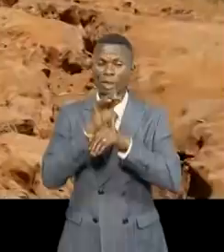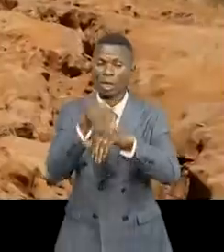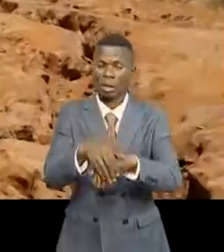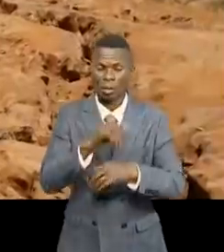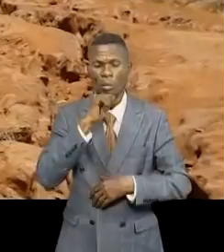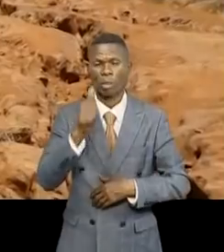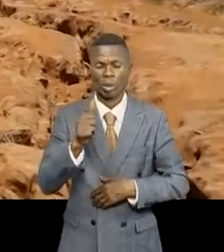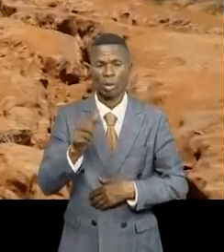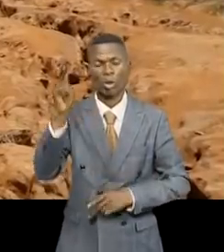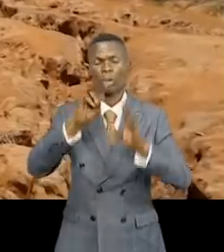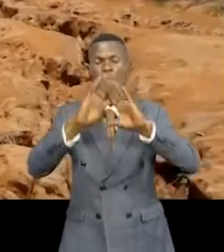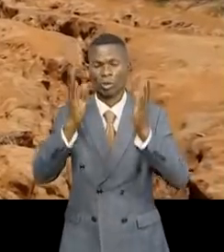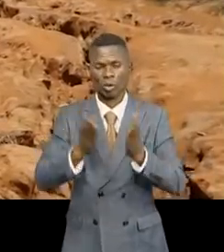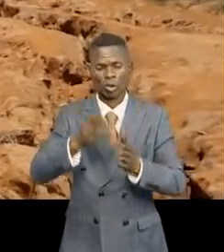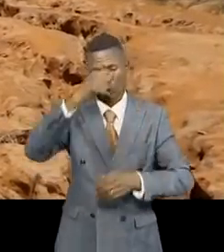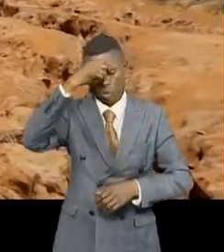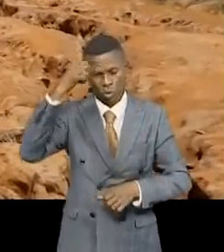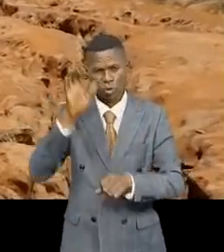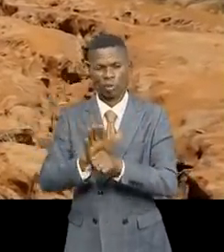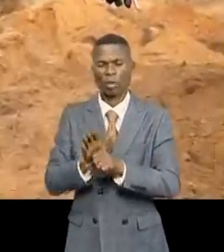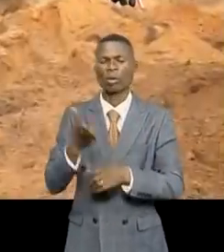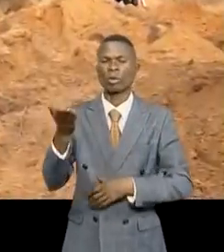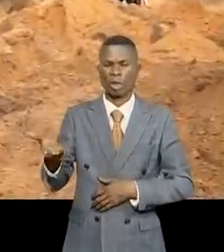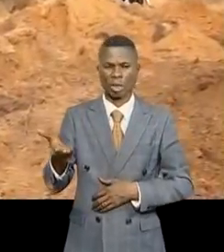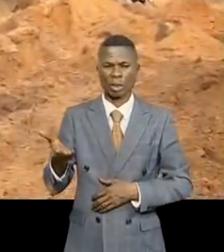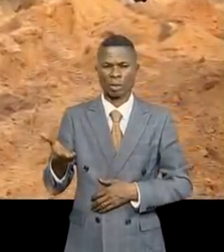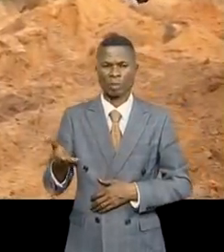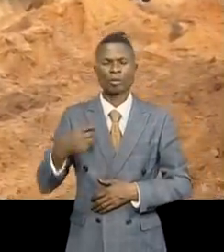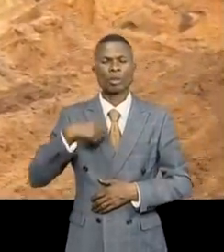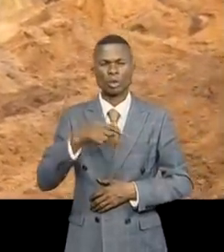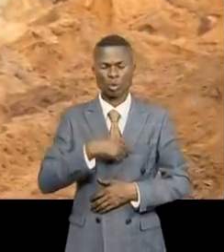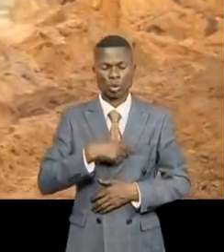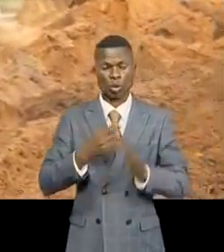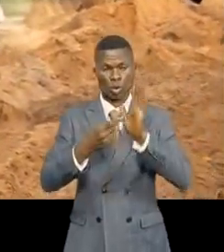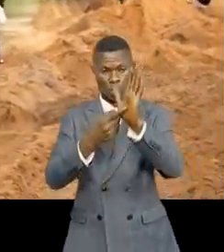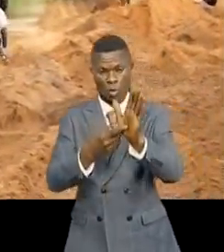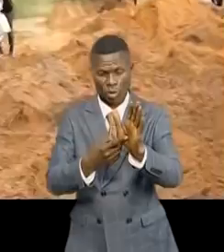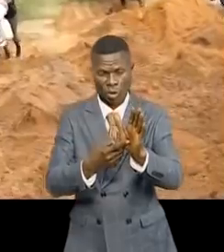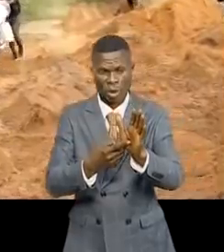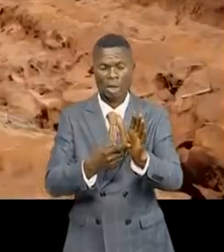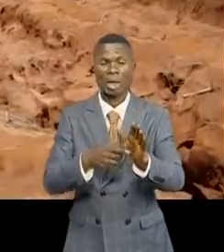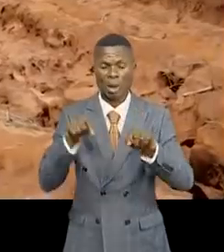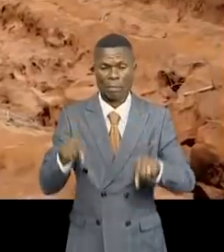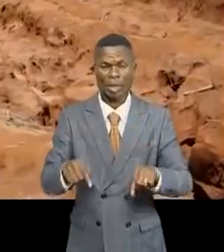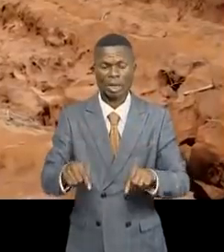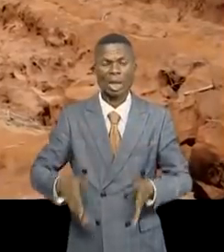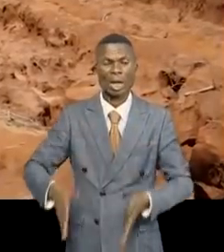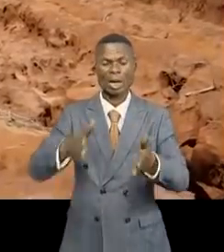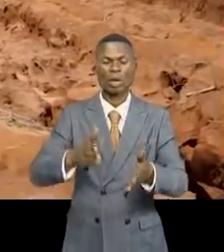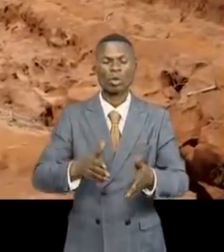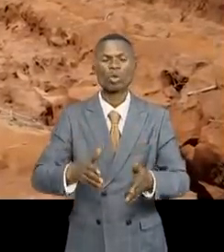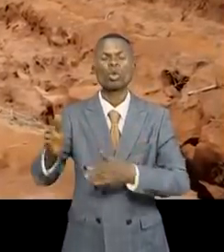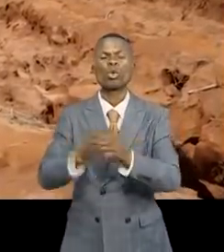réalise, c'est la population qui va en payer les prix les plus forts. Nous faisons ici allusion à l'état actuel des dégradations